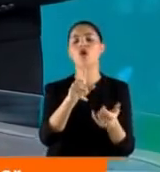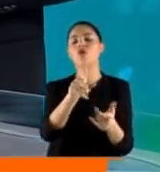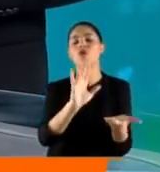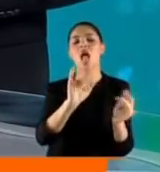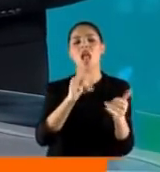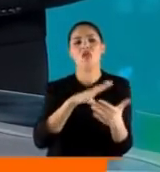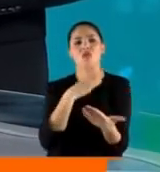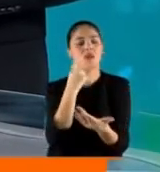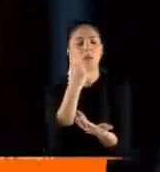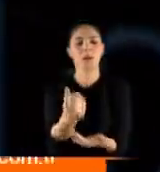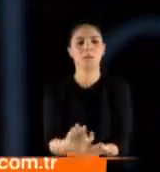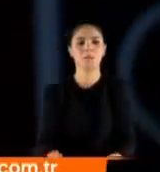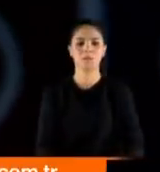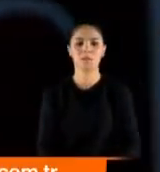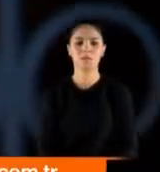diyebiliriz.